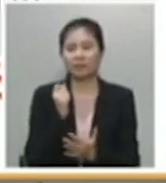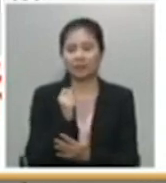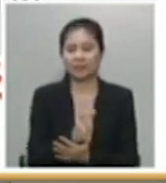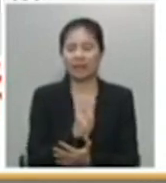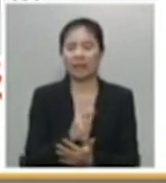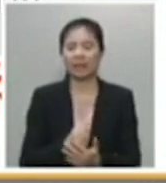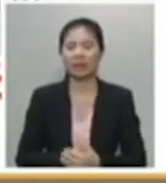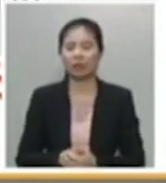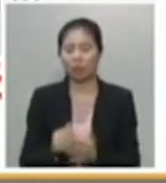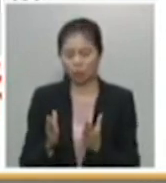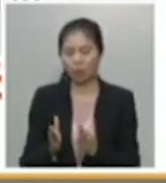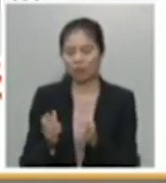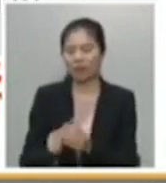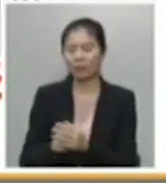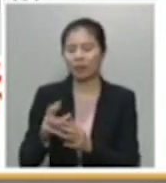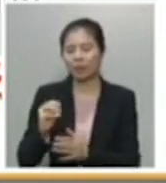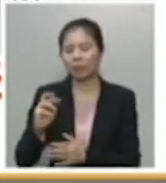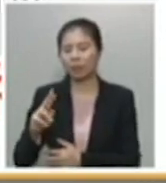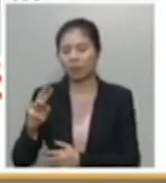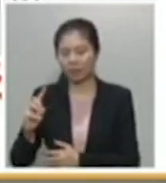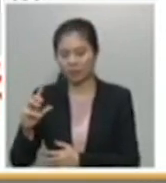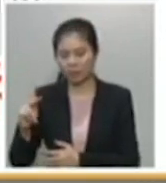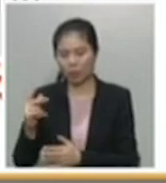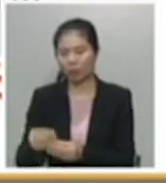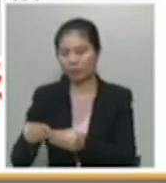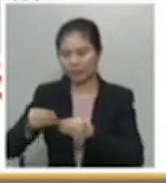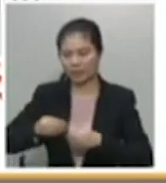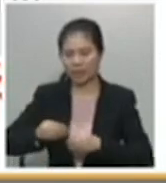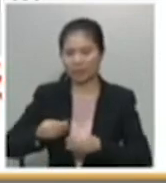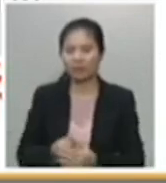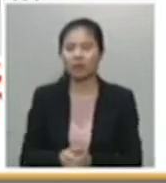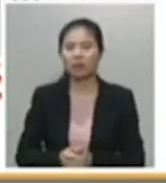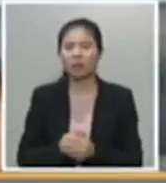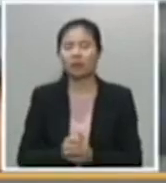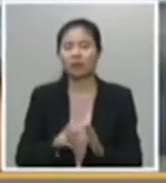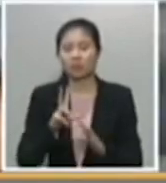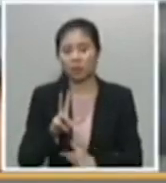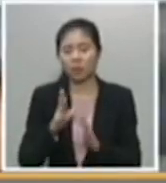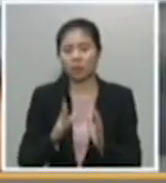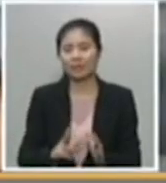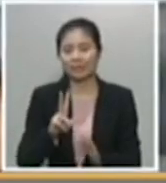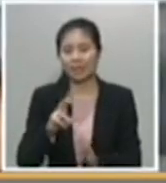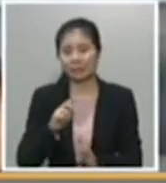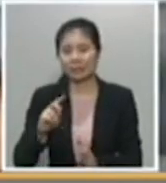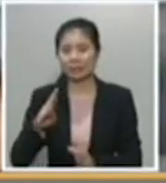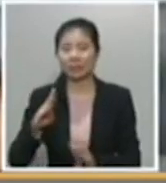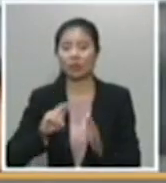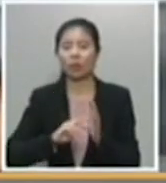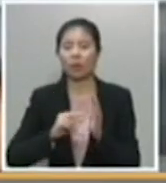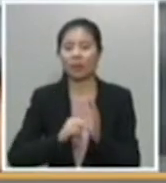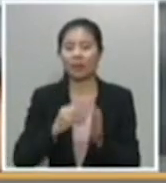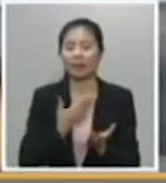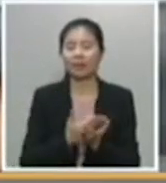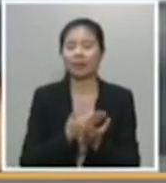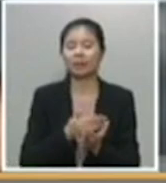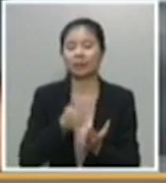ายเพราะนั้นถ้านับผู้ตาย1คนจะมีผู้รับมรดกสมมติโดยเฉลี่ยสัก3หรือ4คนเนี่ยหมายความว่าเราเก็บภาษีมรด